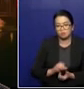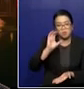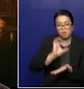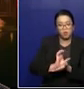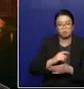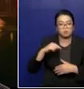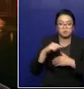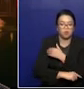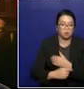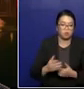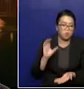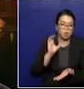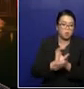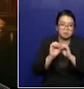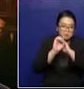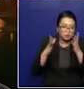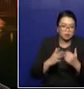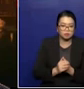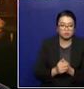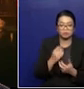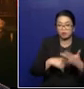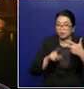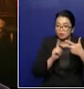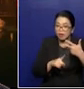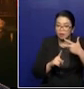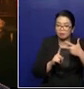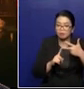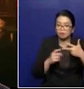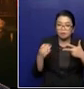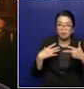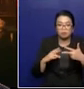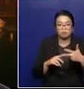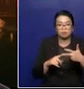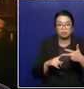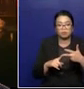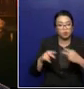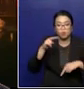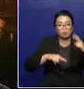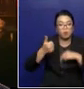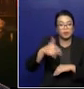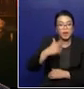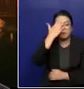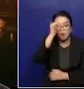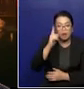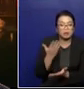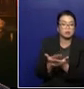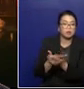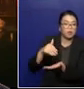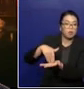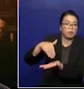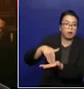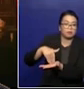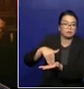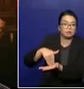มันไม่โปร่งใสมั้งแต่ข้อ3เนี่ยแล้วตรวจสอบก็ไม่ได้เพราะอะไรงบกลางเดี๋ยวท่านไปดูสไ